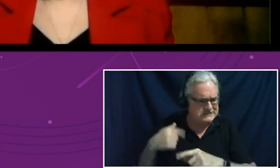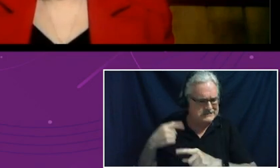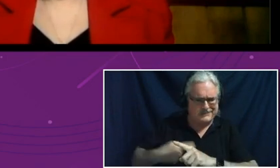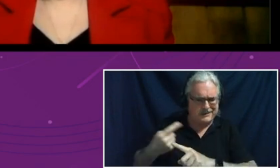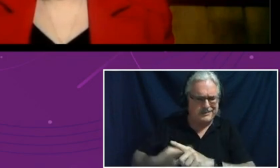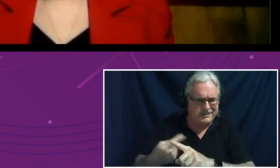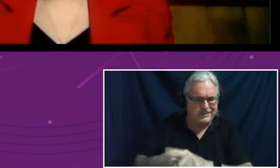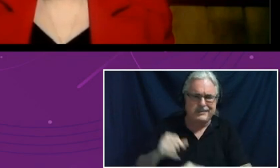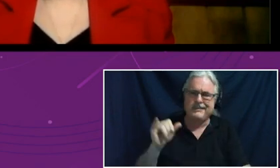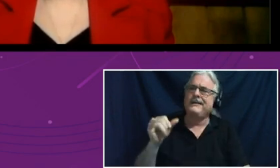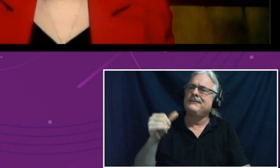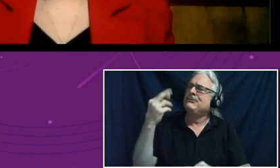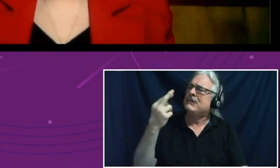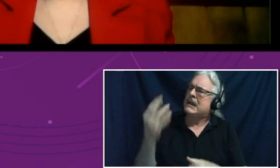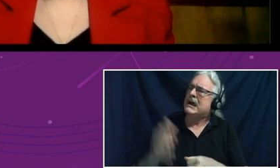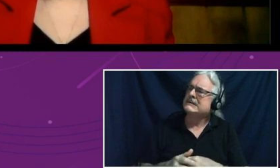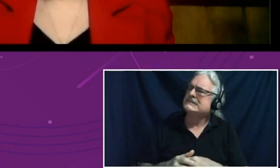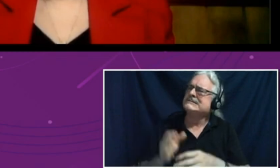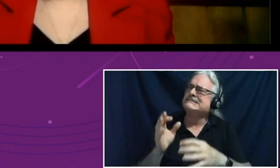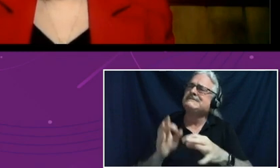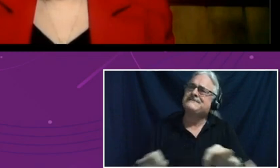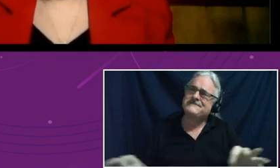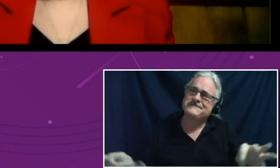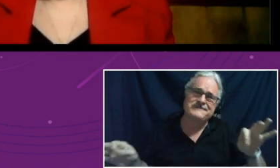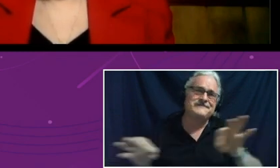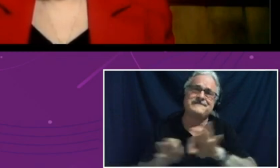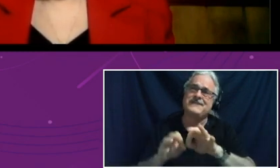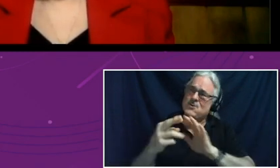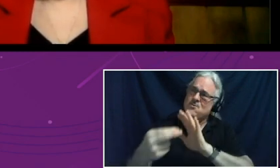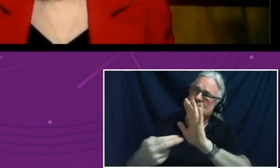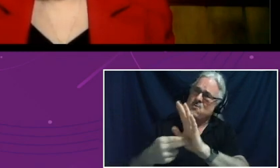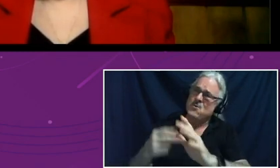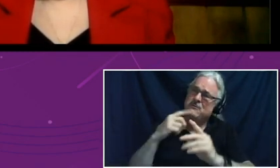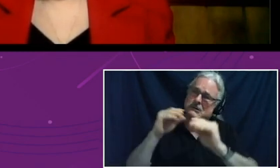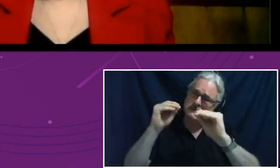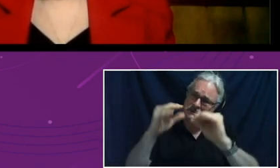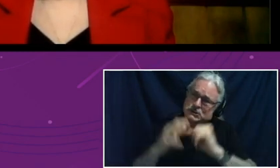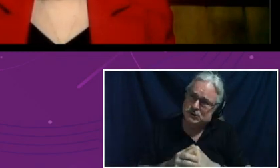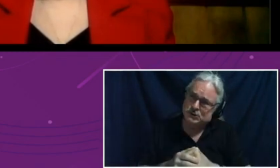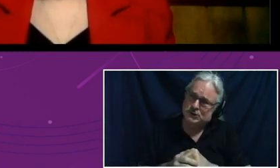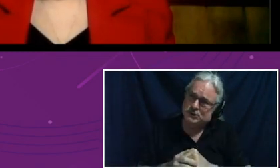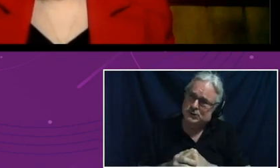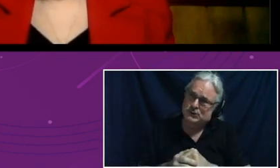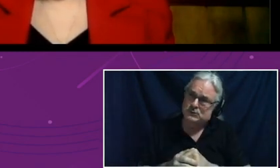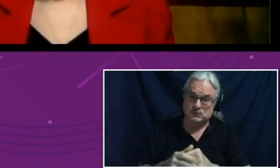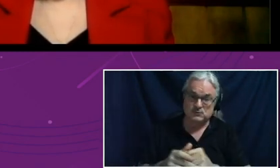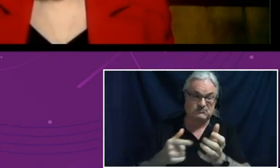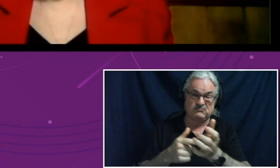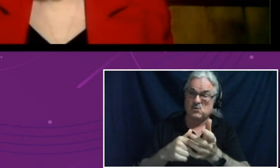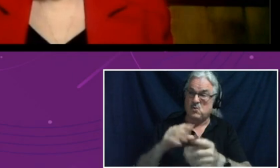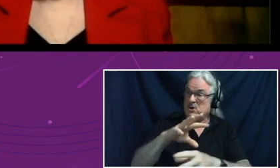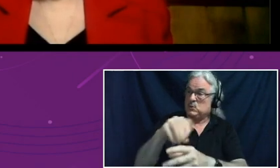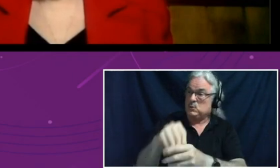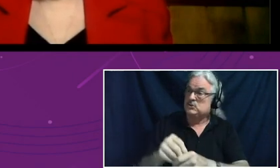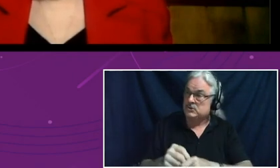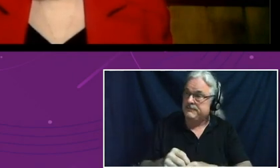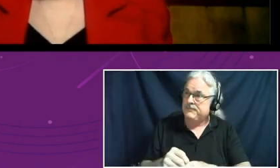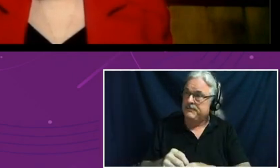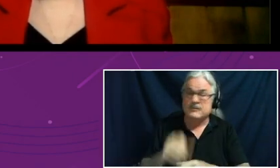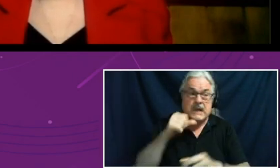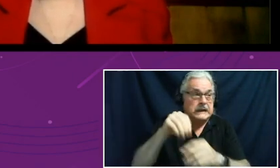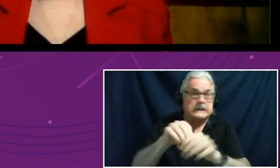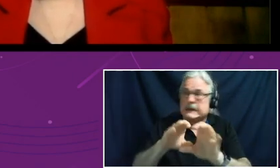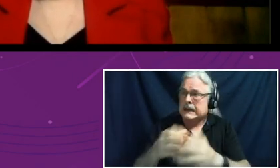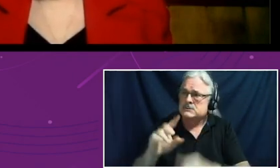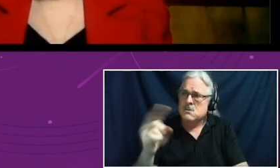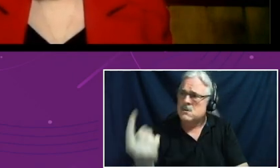rôle vital que les enseignants peuvent jouer pour promouvoir l'inclusion, non seulement à l'intérieur, mais à l'extérieur des salles de classe, là où lorsqu'il y a un suivi avec les élèves,